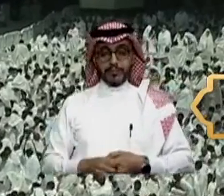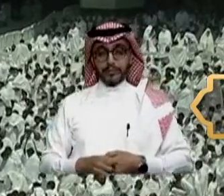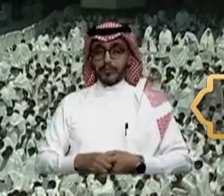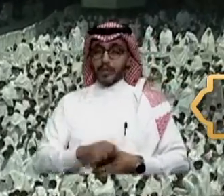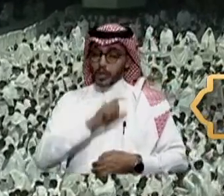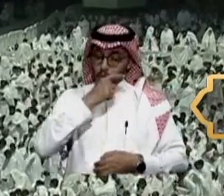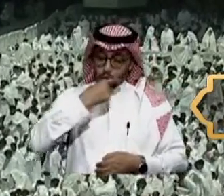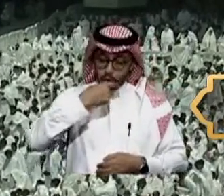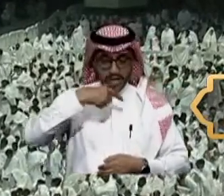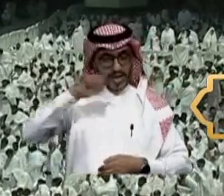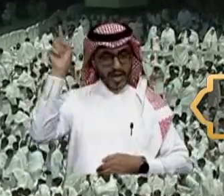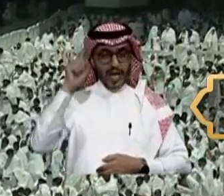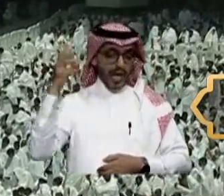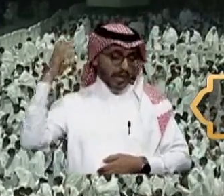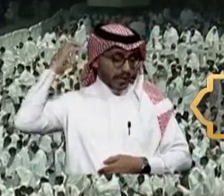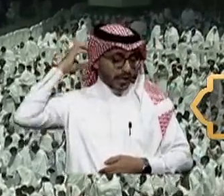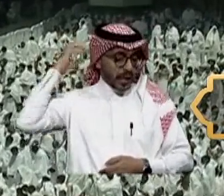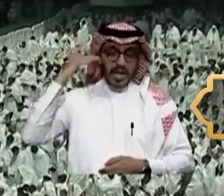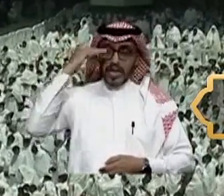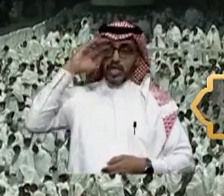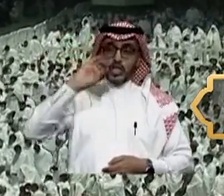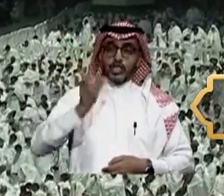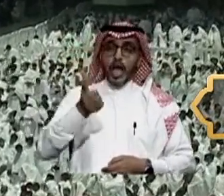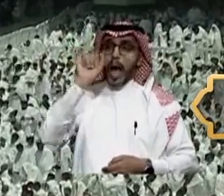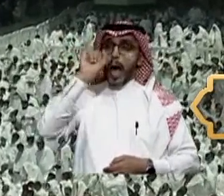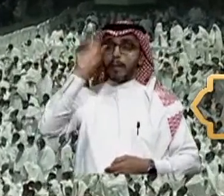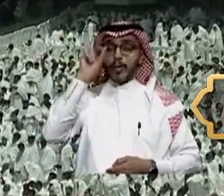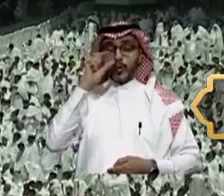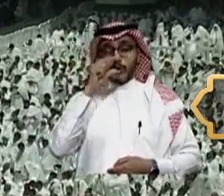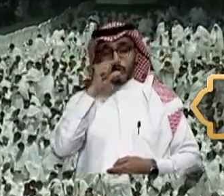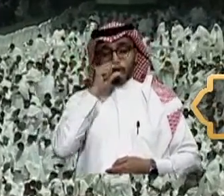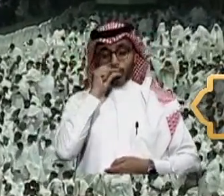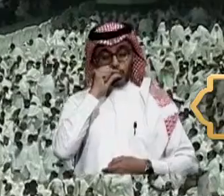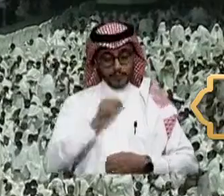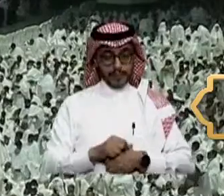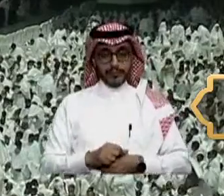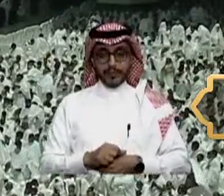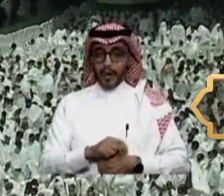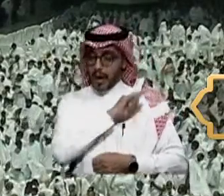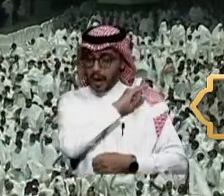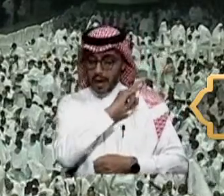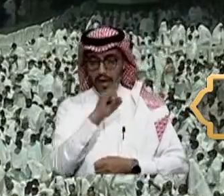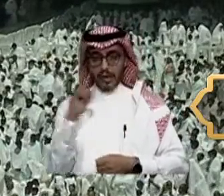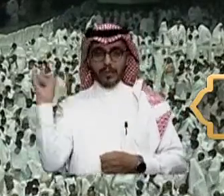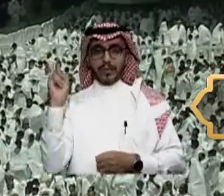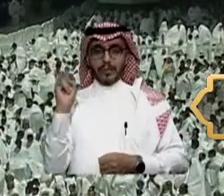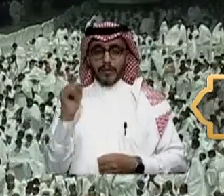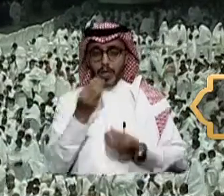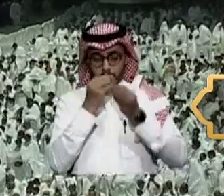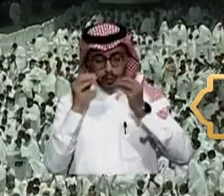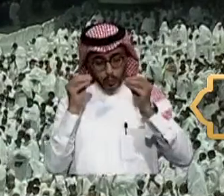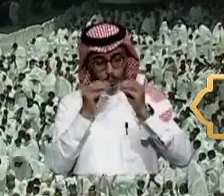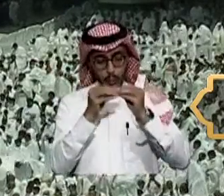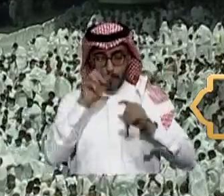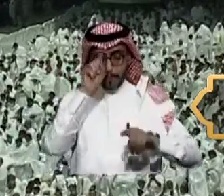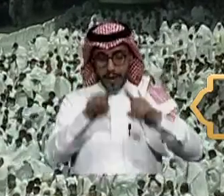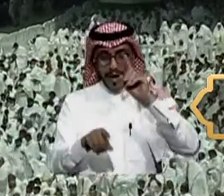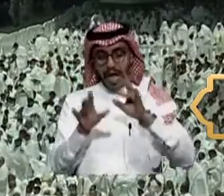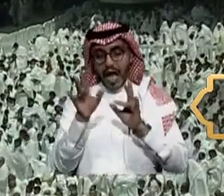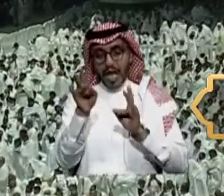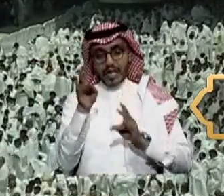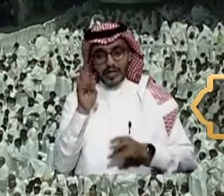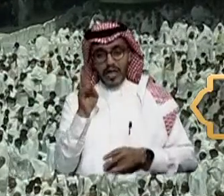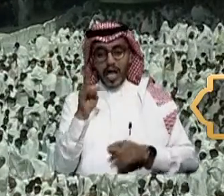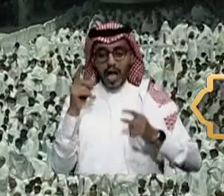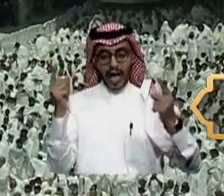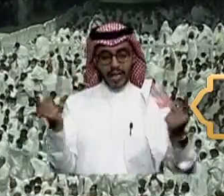وسلم انه احتجم وهو صائم وكان صلى الله عليه وسلم يقبل بعض ازواجه وهو